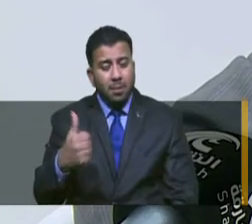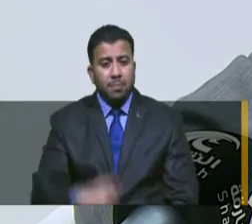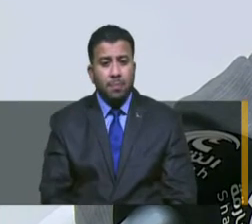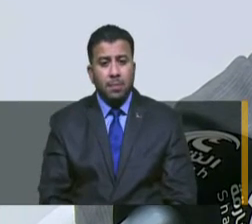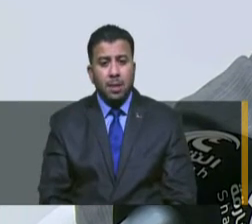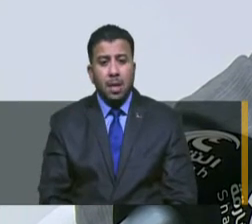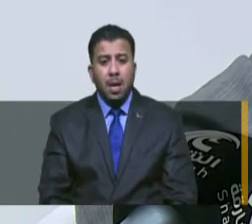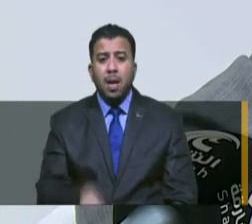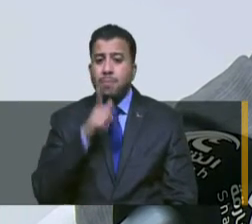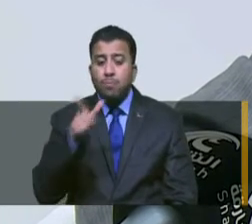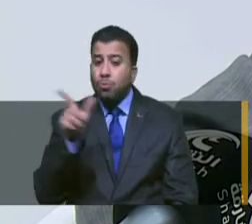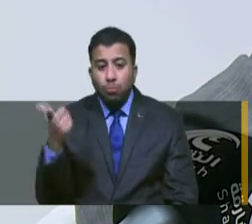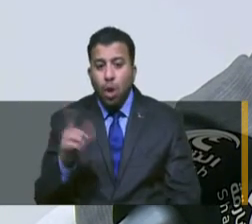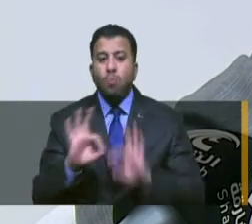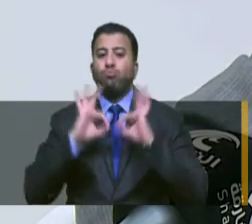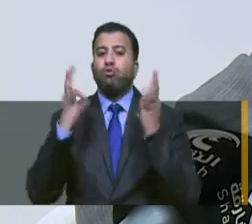أنك ترجع إلى المجتمع